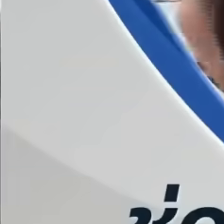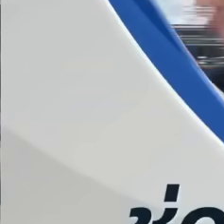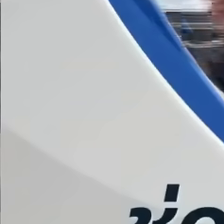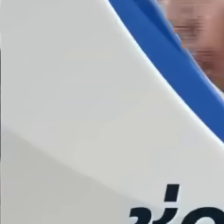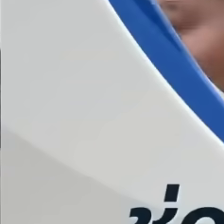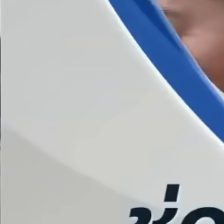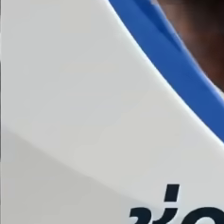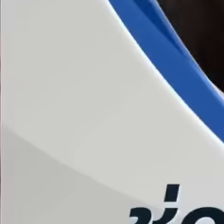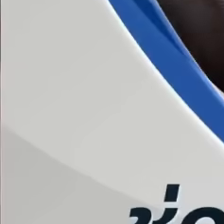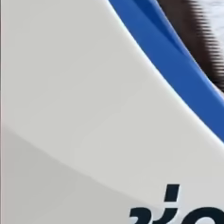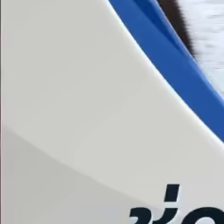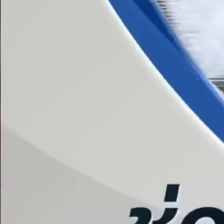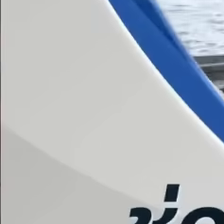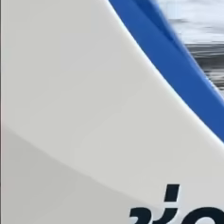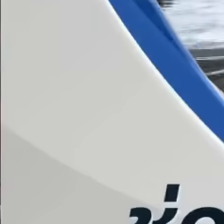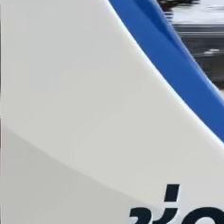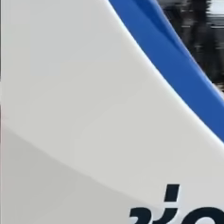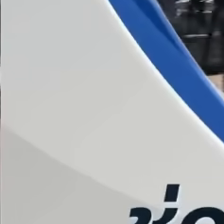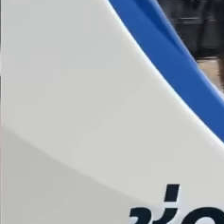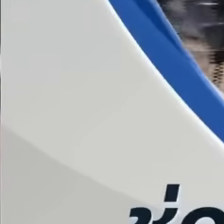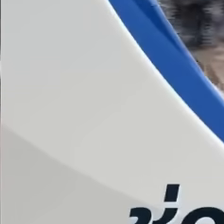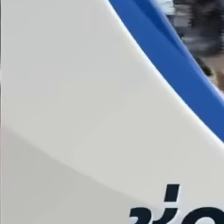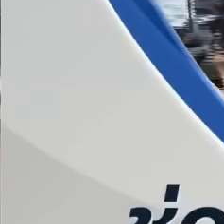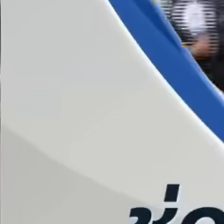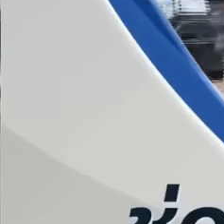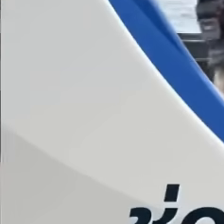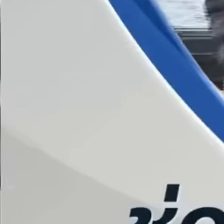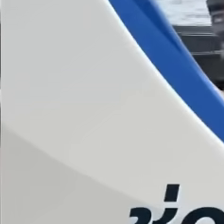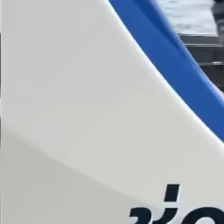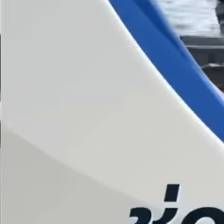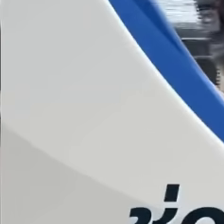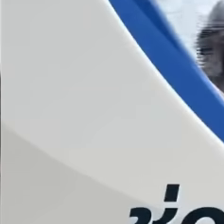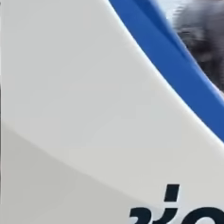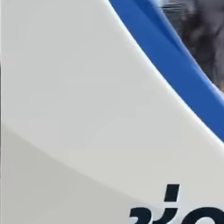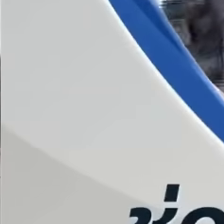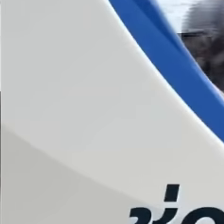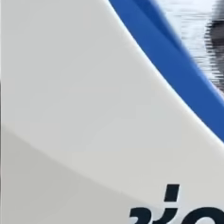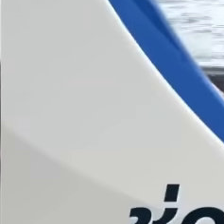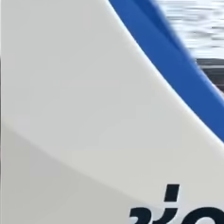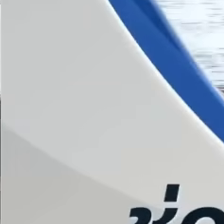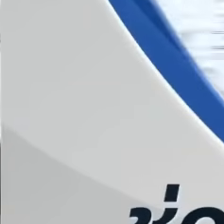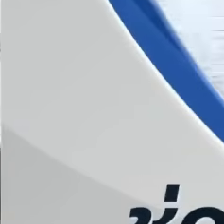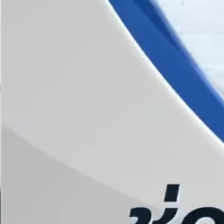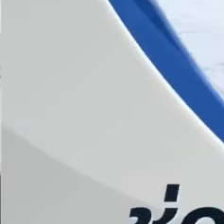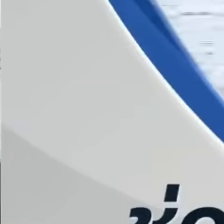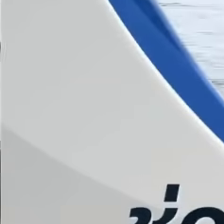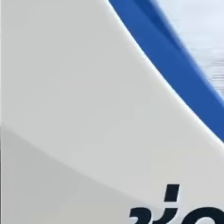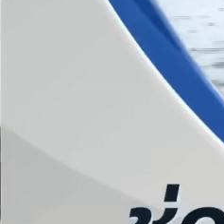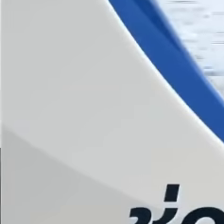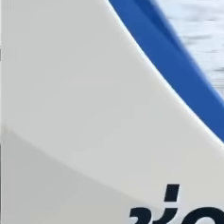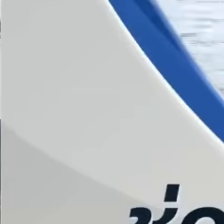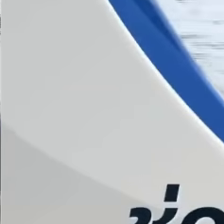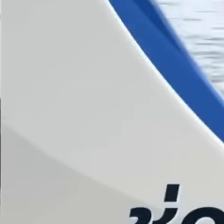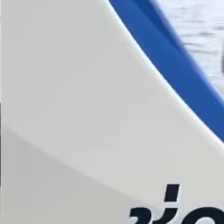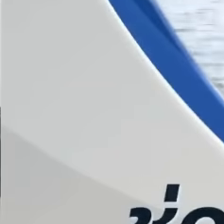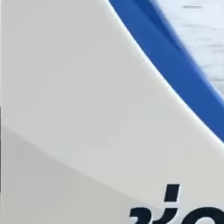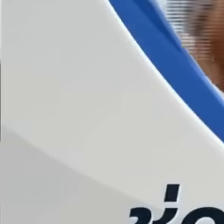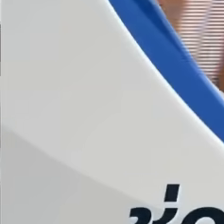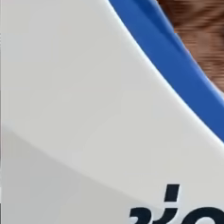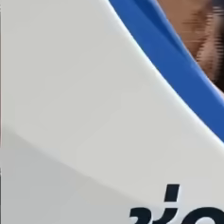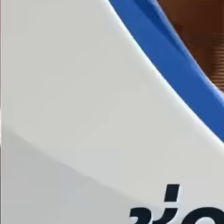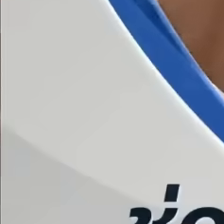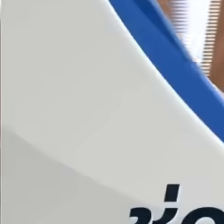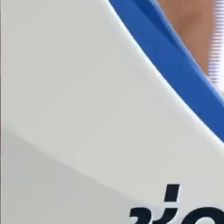คดีค่ะเดินทางในชีวิตการเมืองที่ถูกต้องเป็นที่ชื่นชมนะคะขณะเดียวกันก็ยังมี